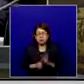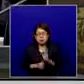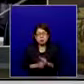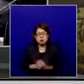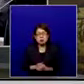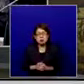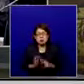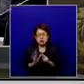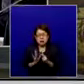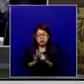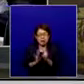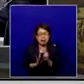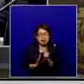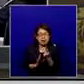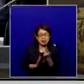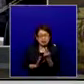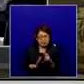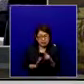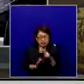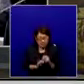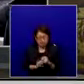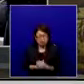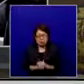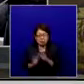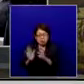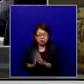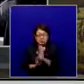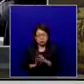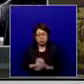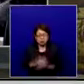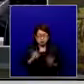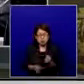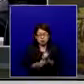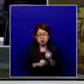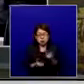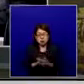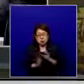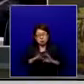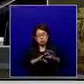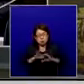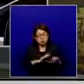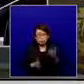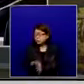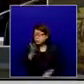ะฮะเขาบอกว่าไงครับอัดยังไงเต็มที่รัฐขับเคลื่อนได้ไม่เกิน